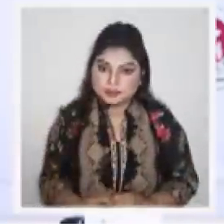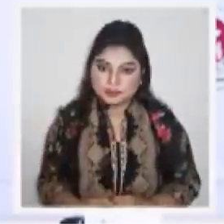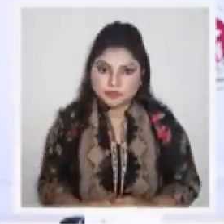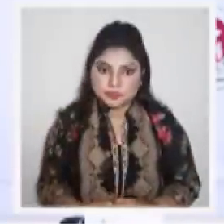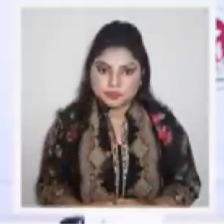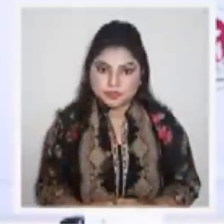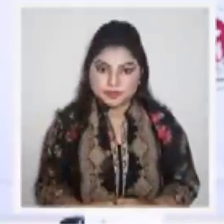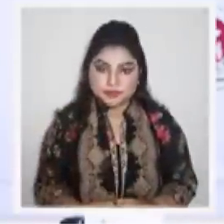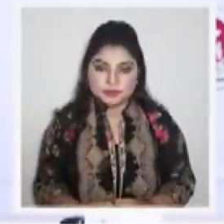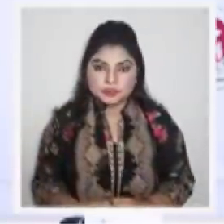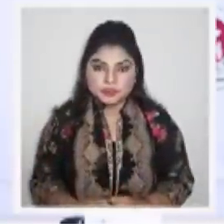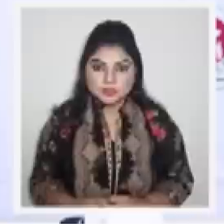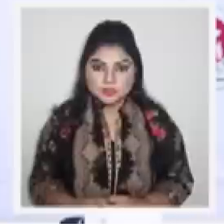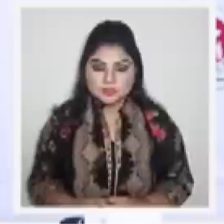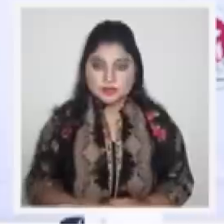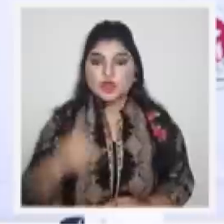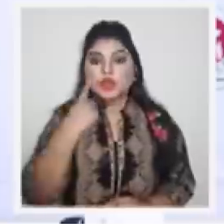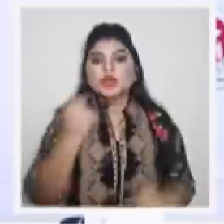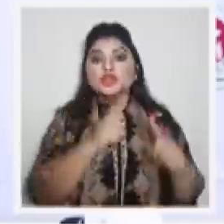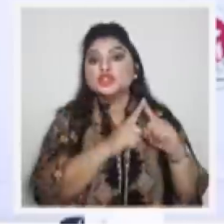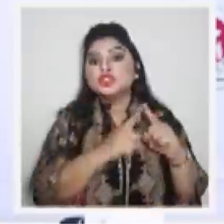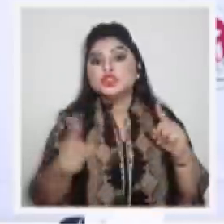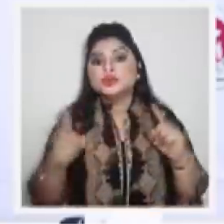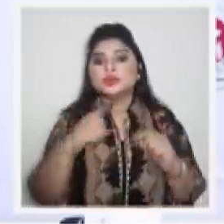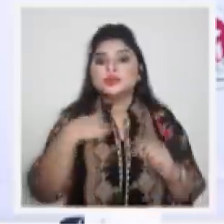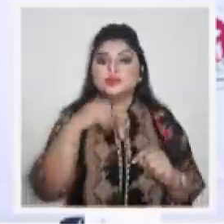অক্সিজেন কনসেন্ট্রেটরের সংখ্যা 107টি।